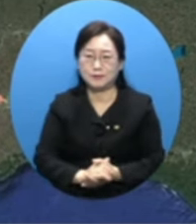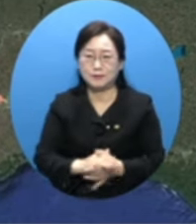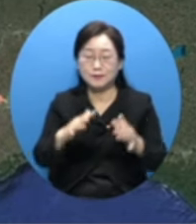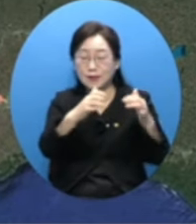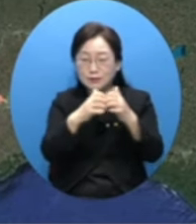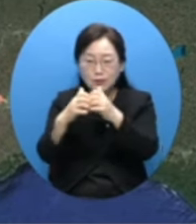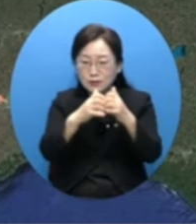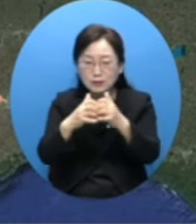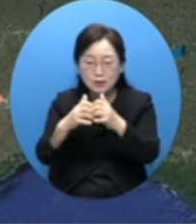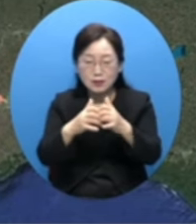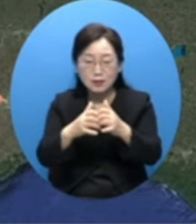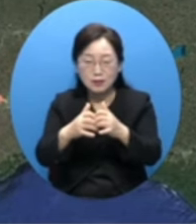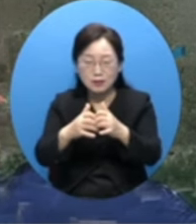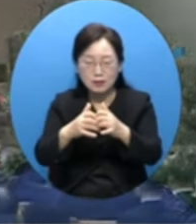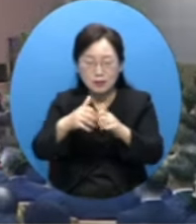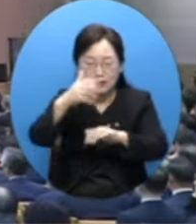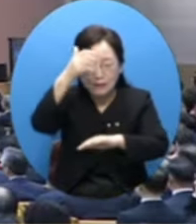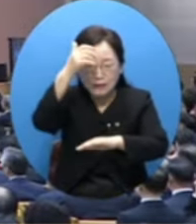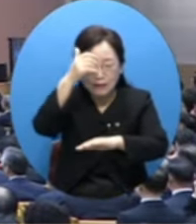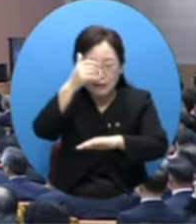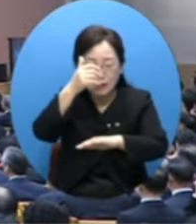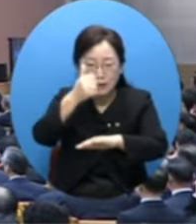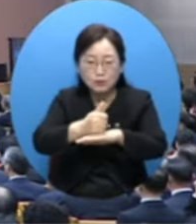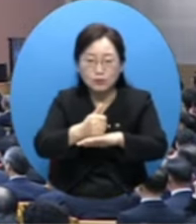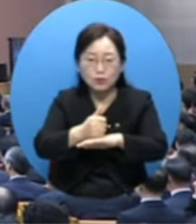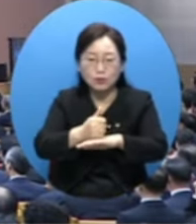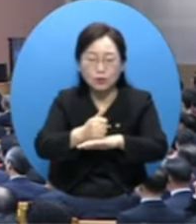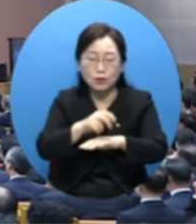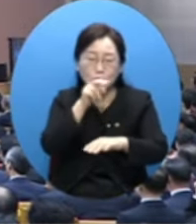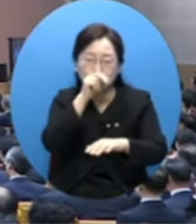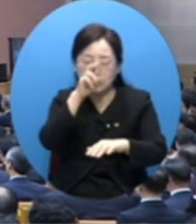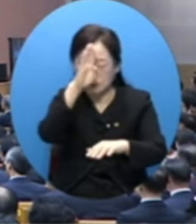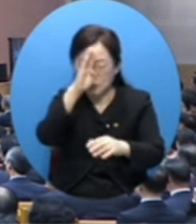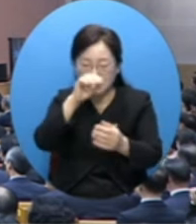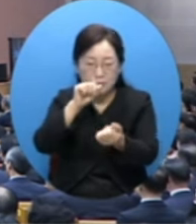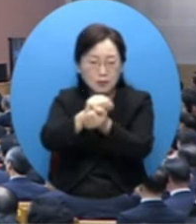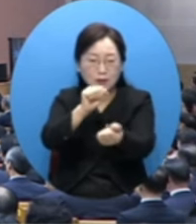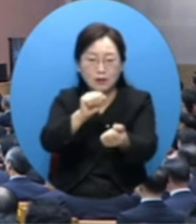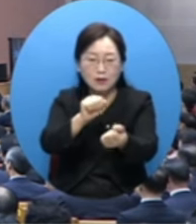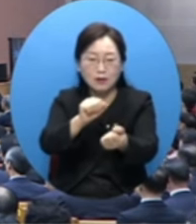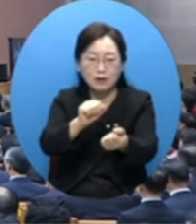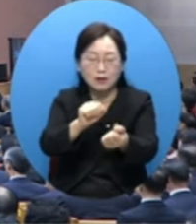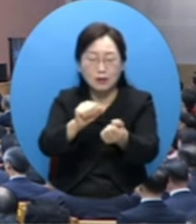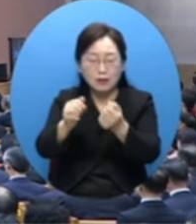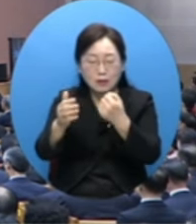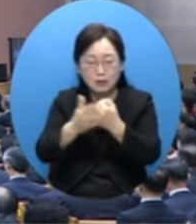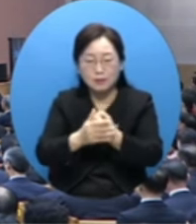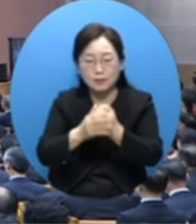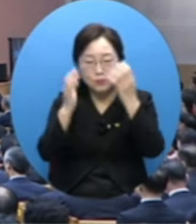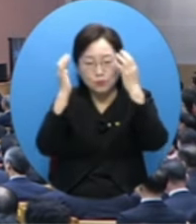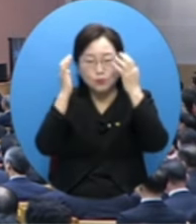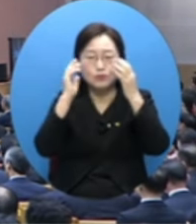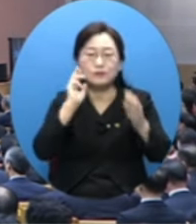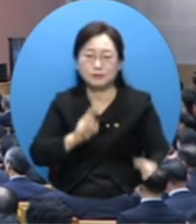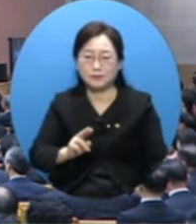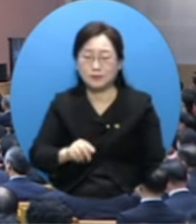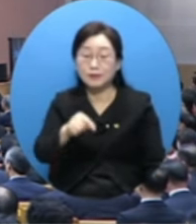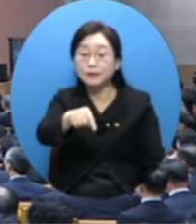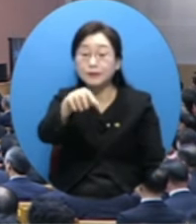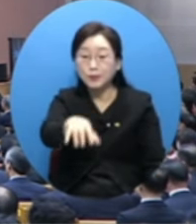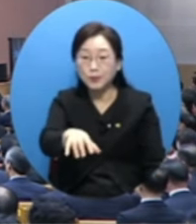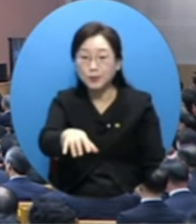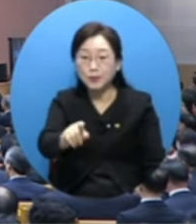전쟁의 후유증으로 또 흑사병의 후유증으로 고통을 당하고 있었습니다. 이곳에